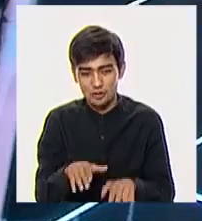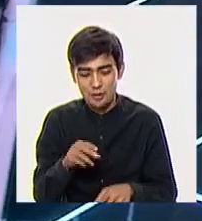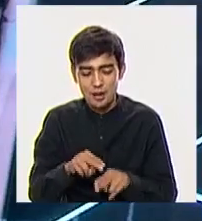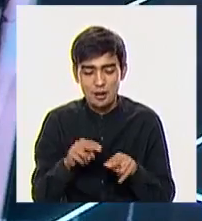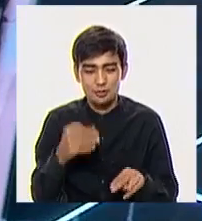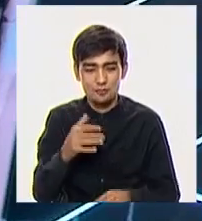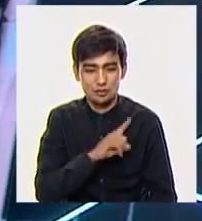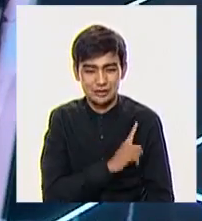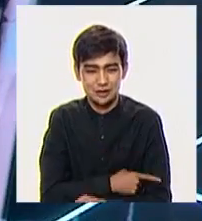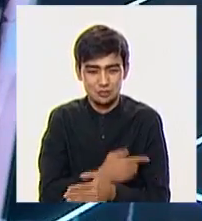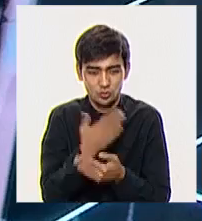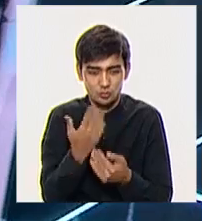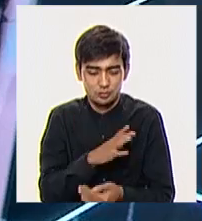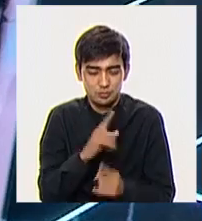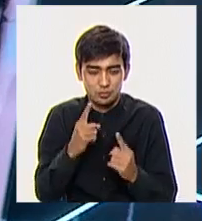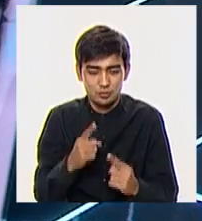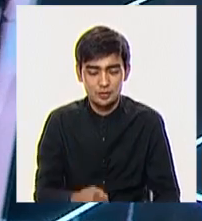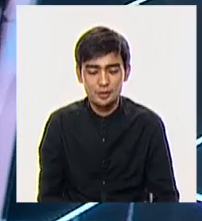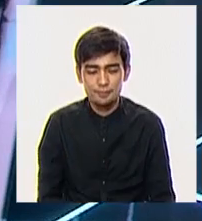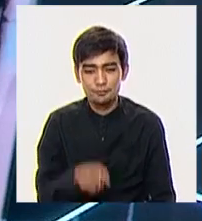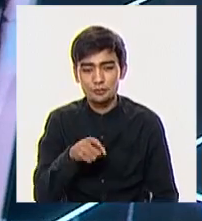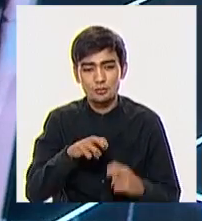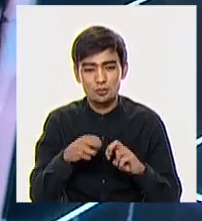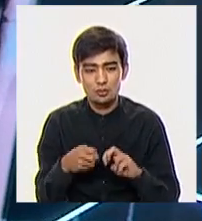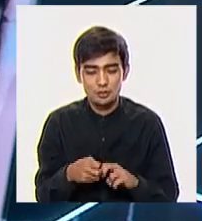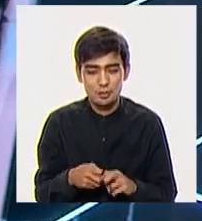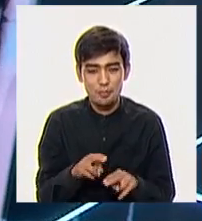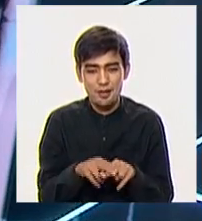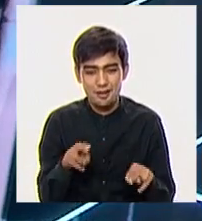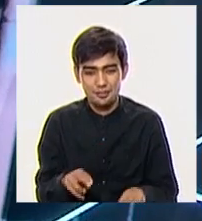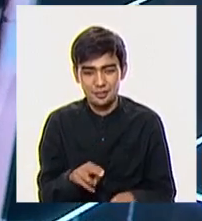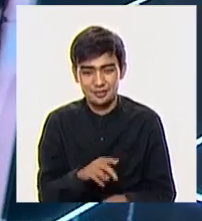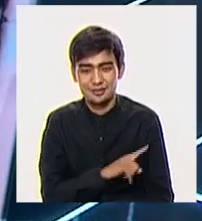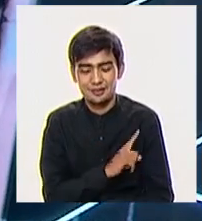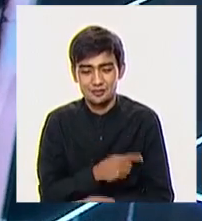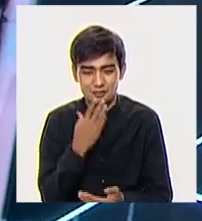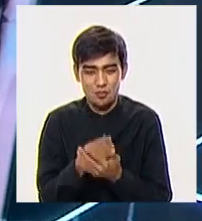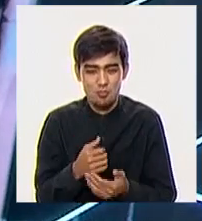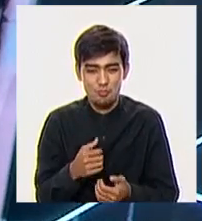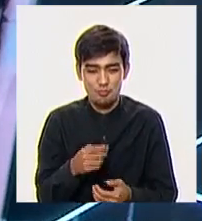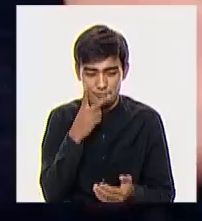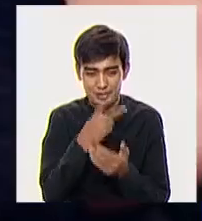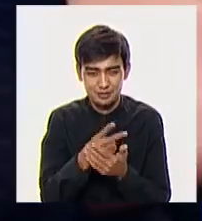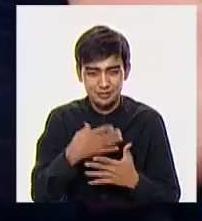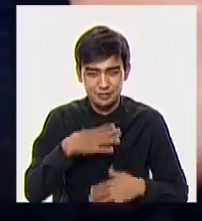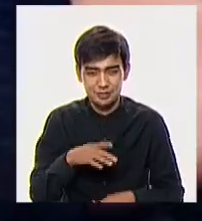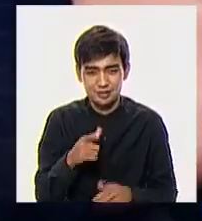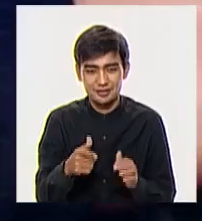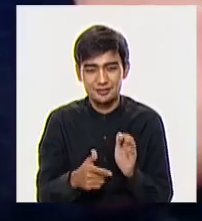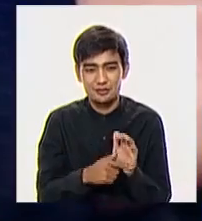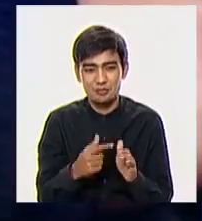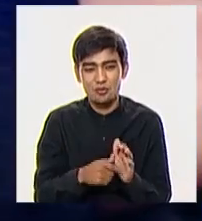неге жетпей қалды? Бұл мәселеде парламент қауқарлық көрсете алмады. Осы 7-ші шақырылым